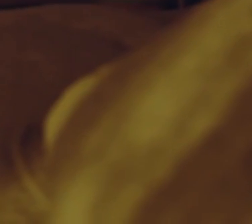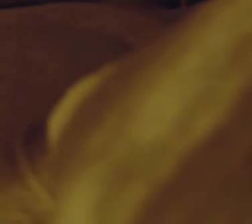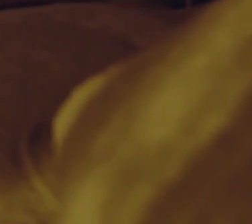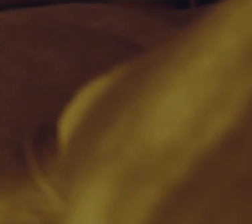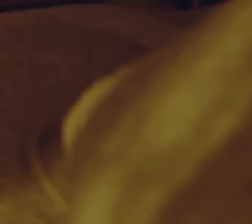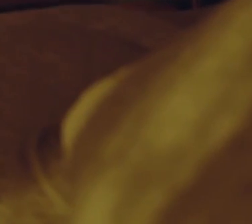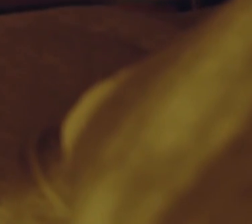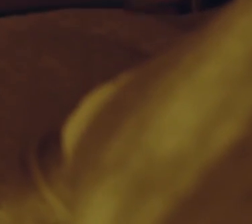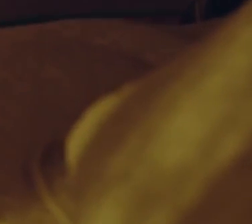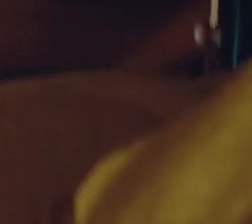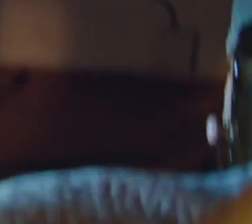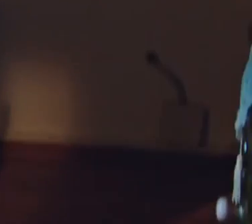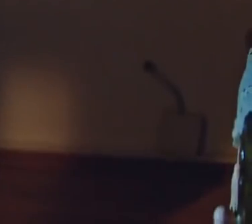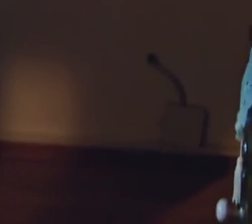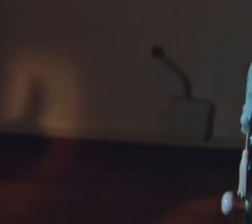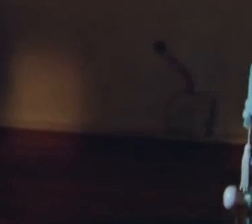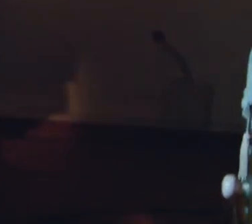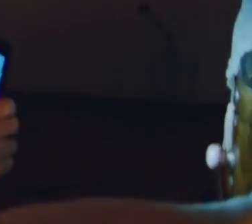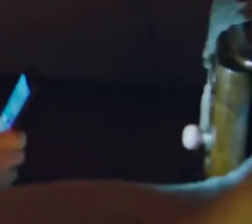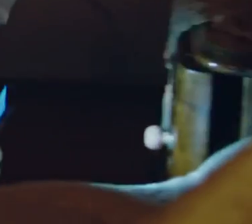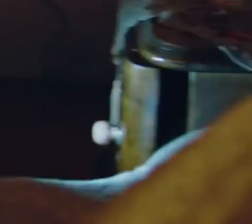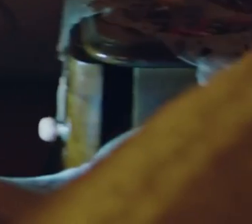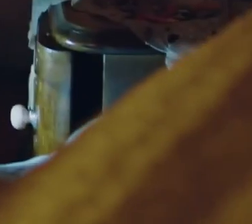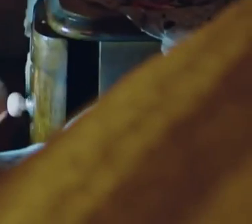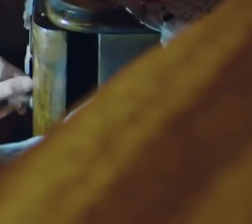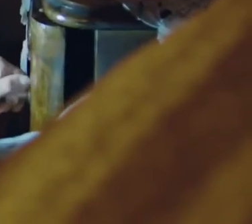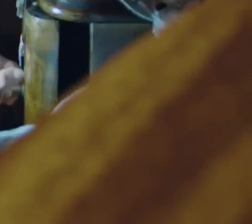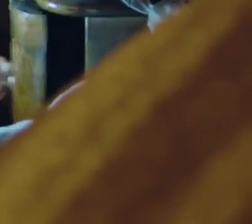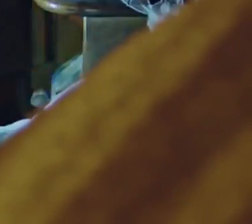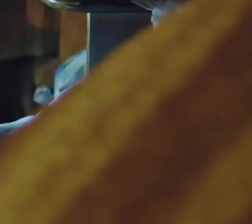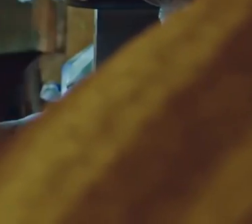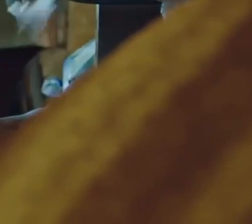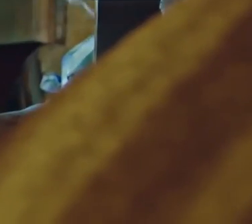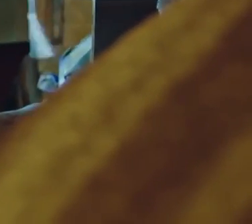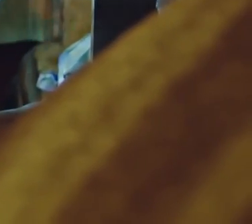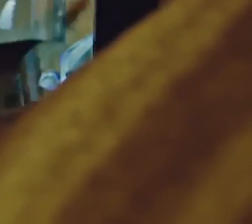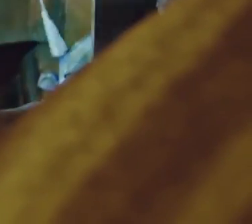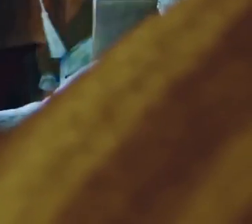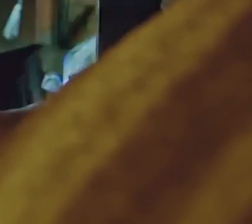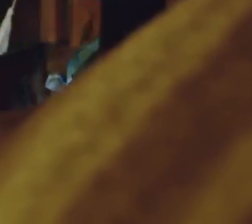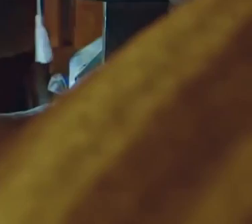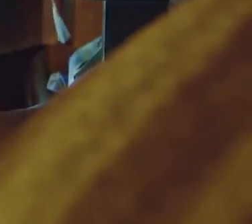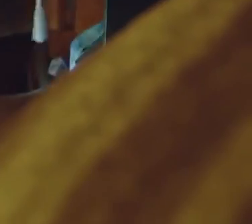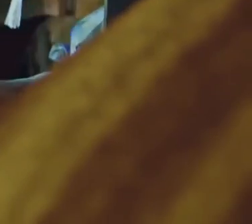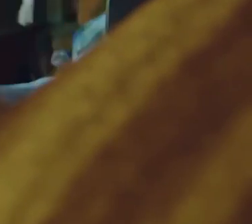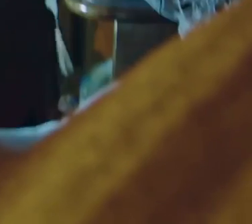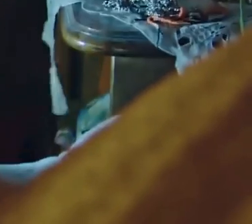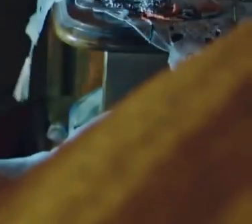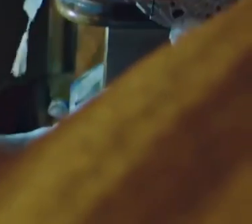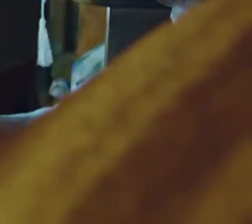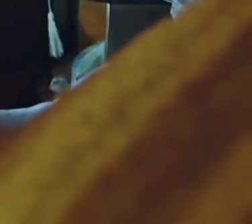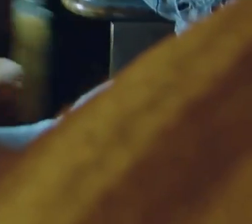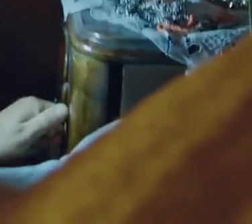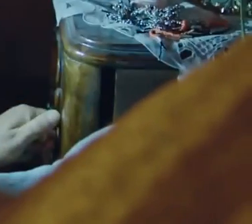Yere çöküp yatağın altına baktı. Ardından yatağın başucundaki komodine yanaşıp kapağını açtı. İçinde ne olduğu görülmeyen göze dikkatle